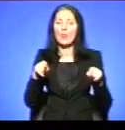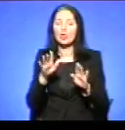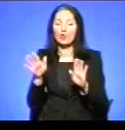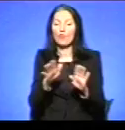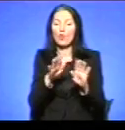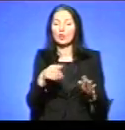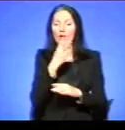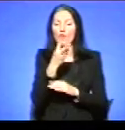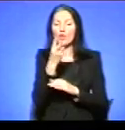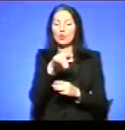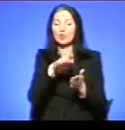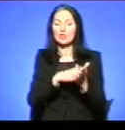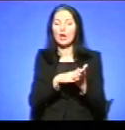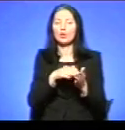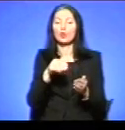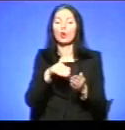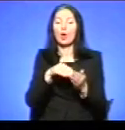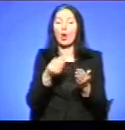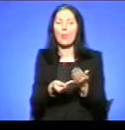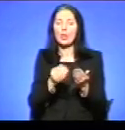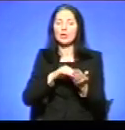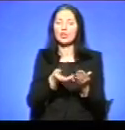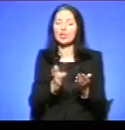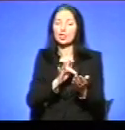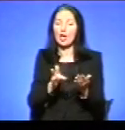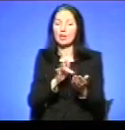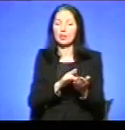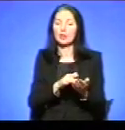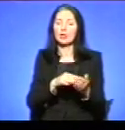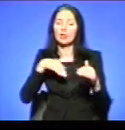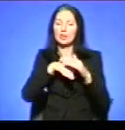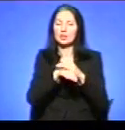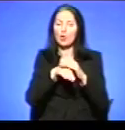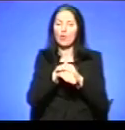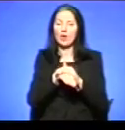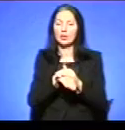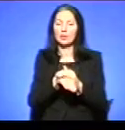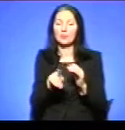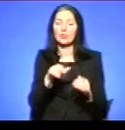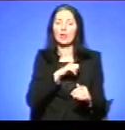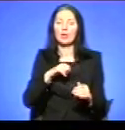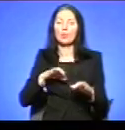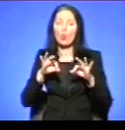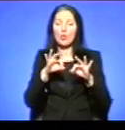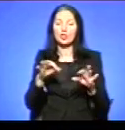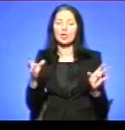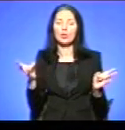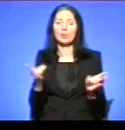там планшет чи ще щось, його хоча б бажано прибрати від очей поганої людини. Сам автомобіль бажано